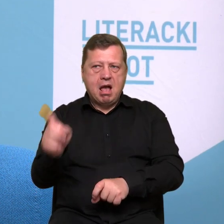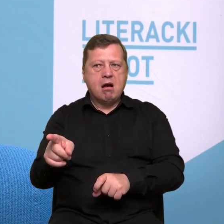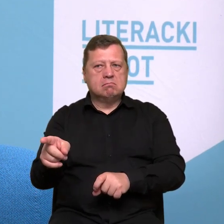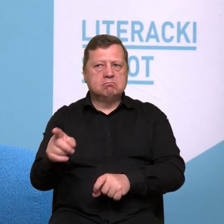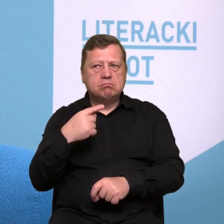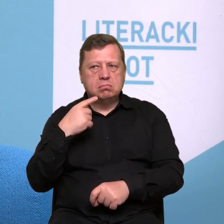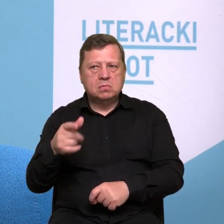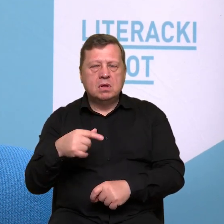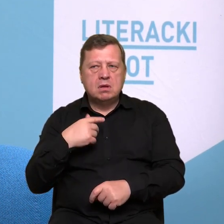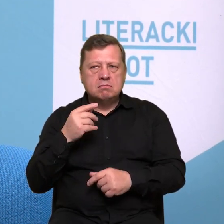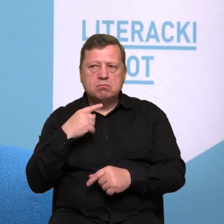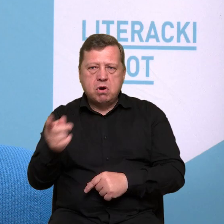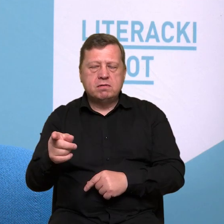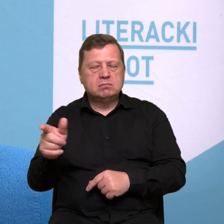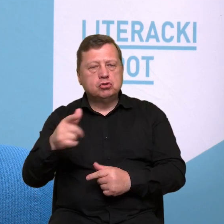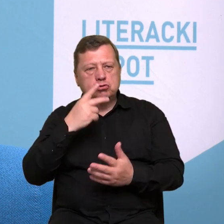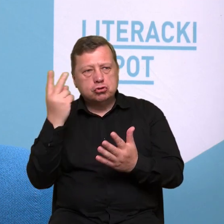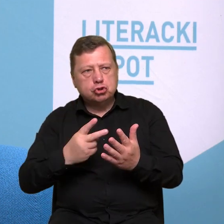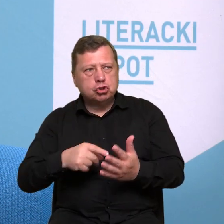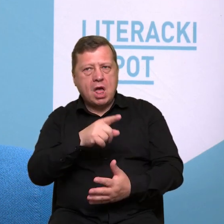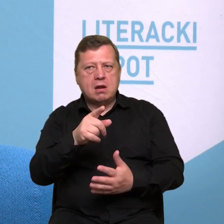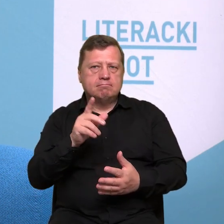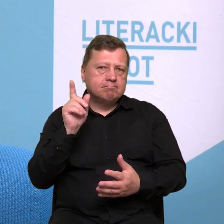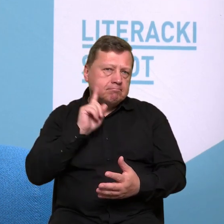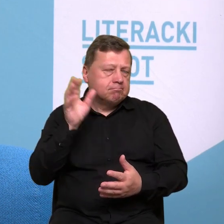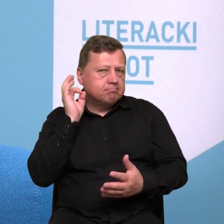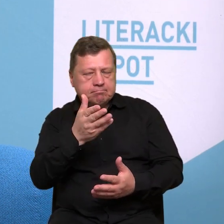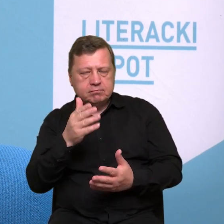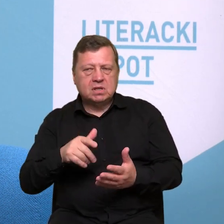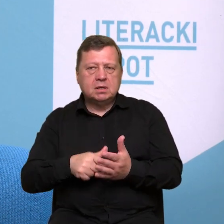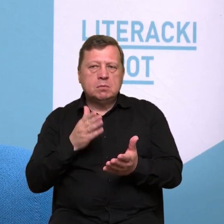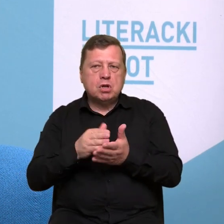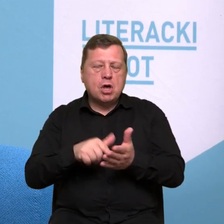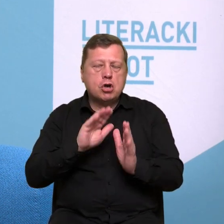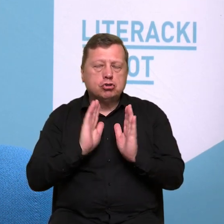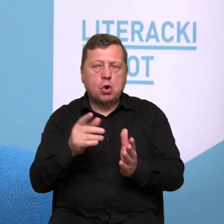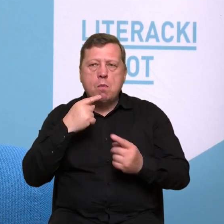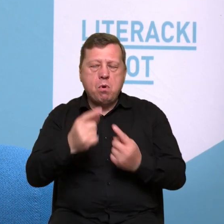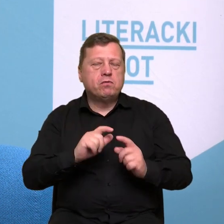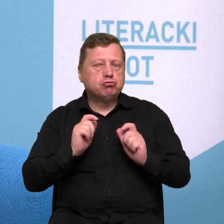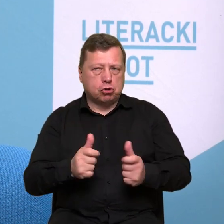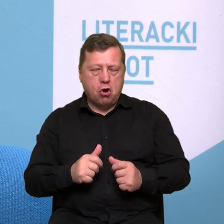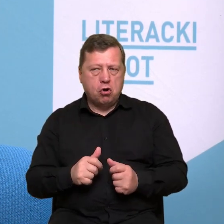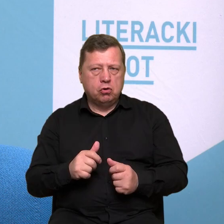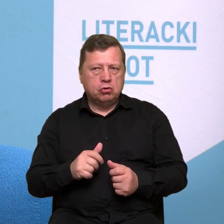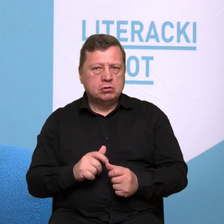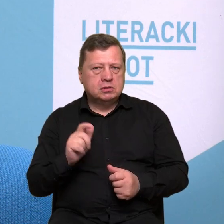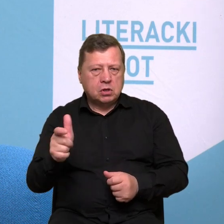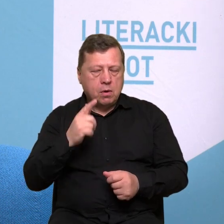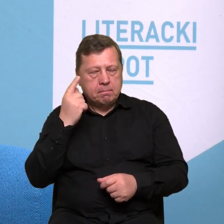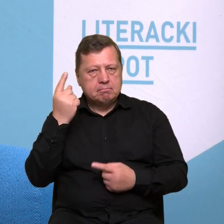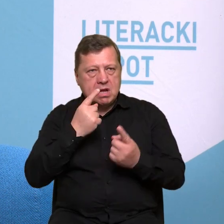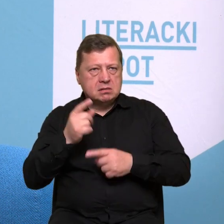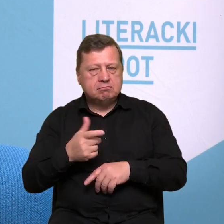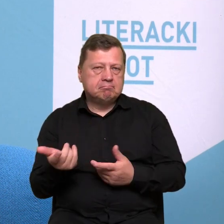najbardziej chciałaś powiedzieć czytelnikowi i czytelniczce poprzez tę książkę, to co by to było? I czy to byłaby myśl